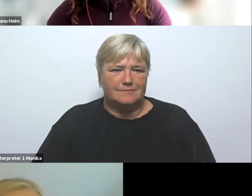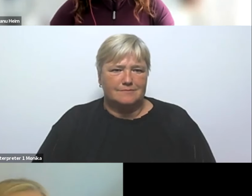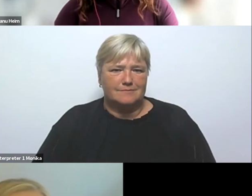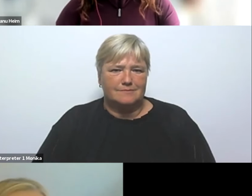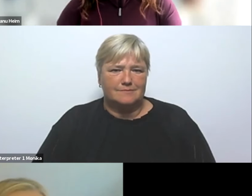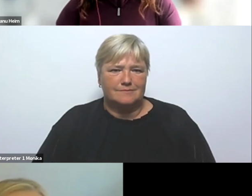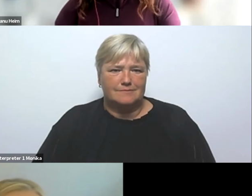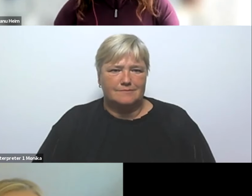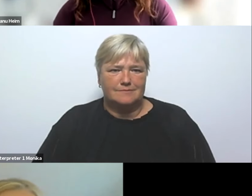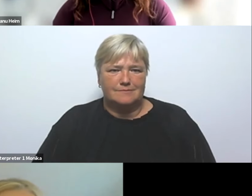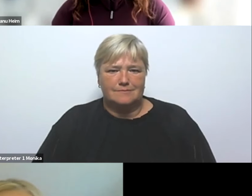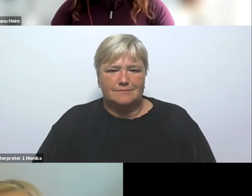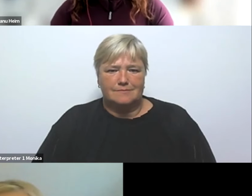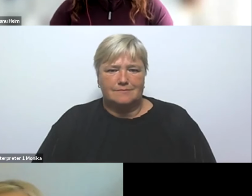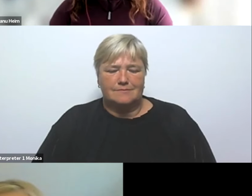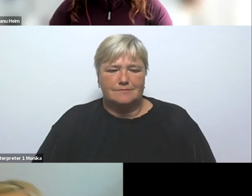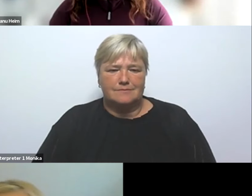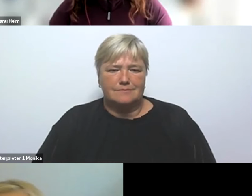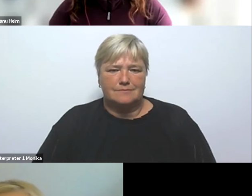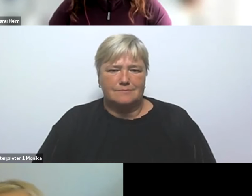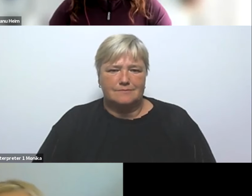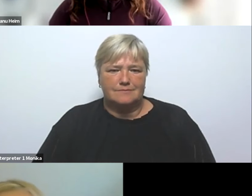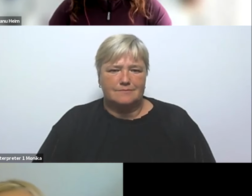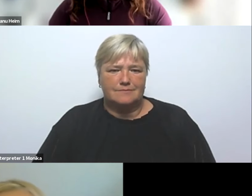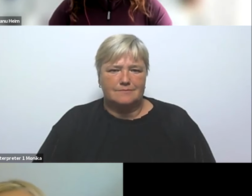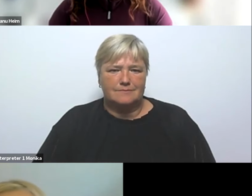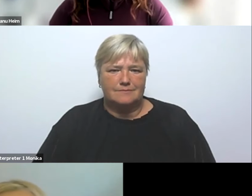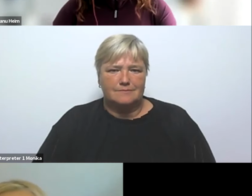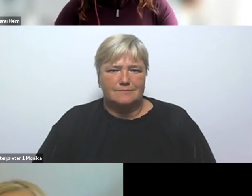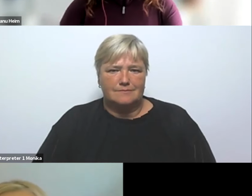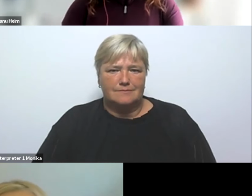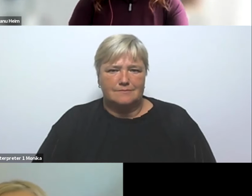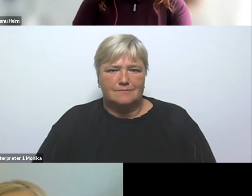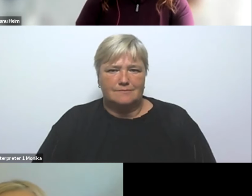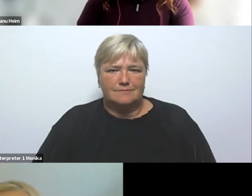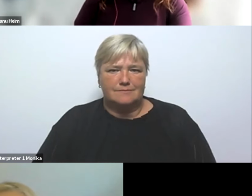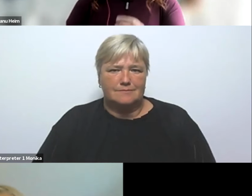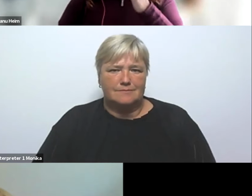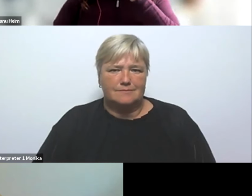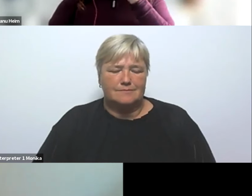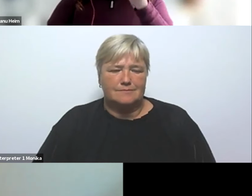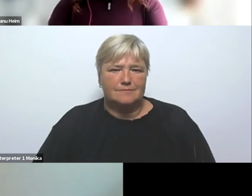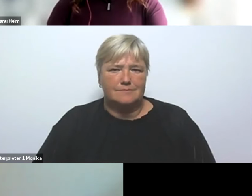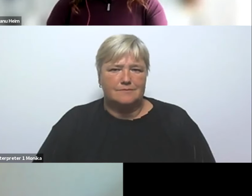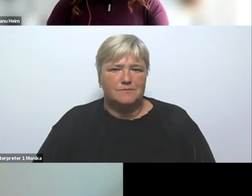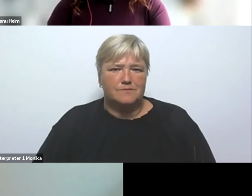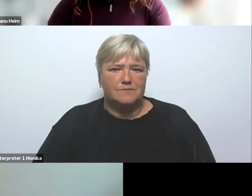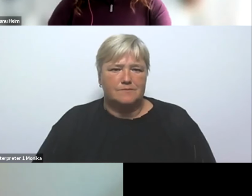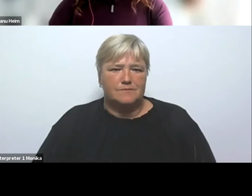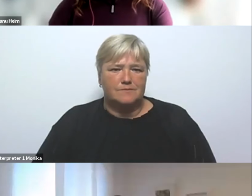Auch Ulrike, perfekt. Jetzt fehlt uns noch der Alexander, glaube ich.